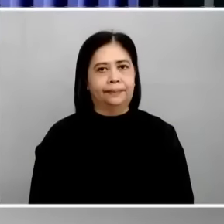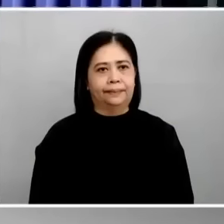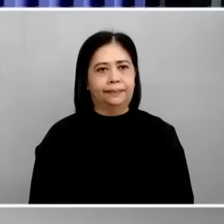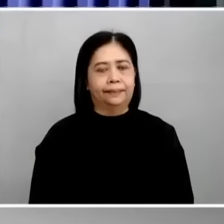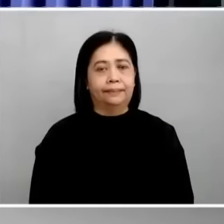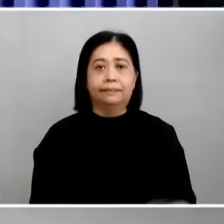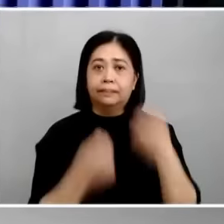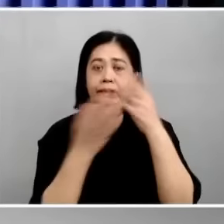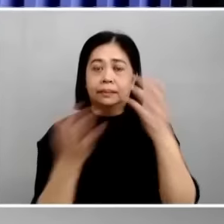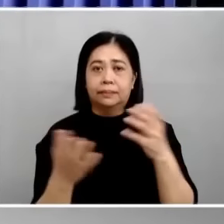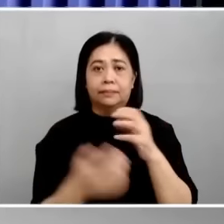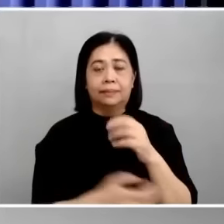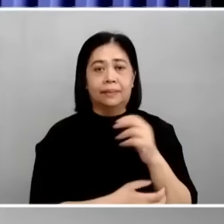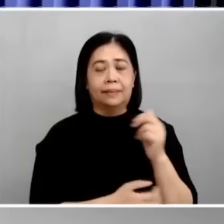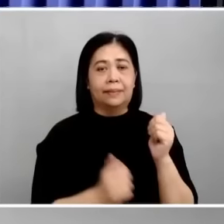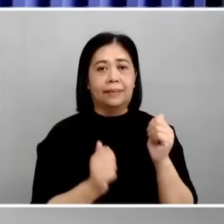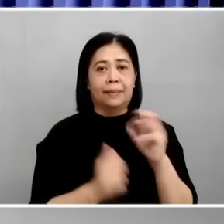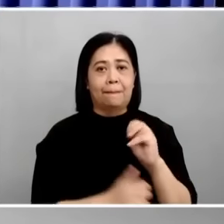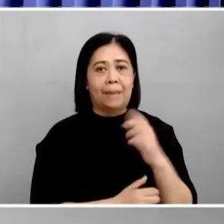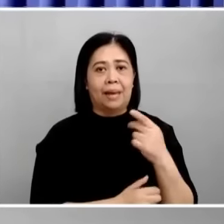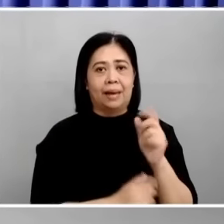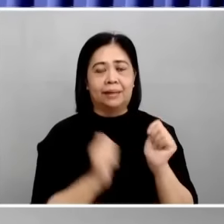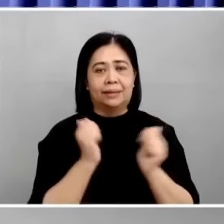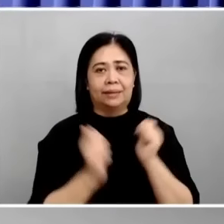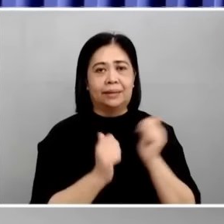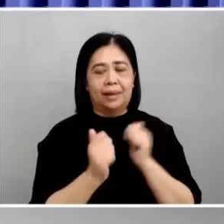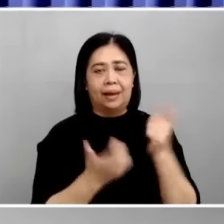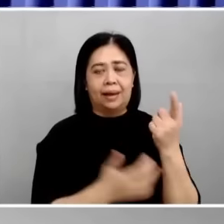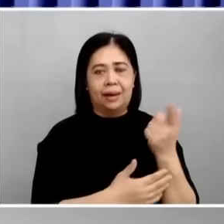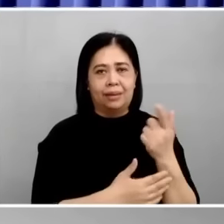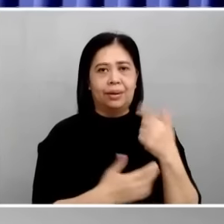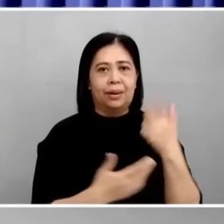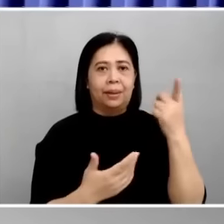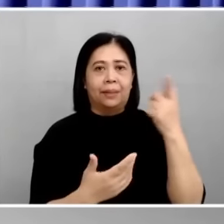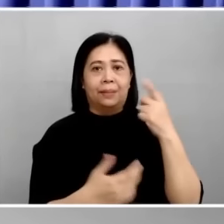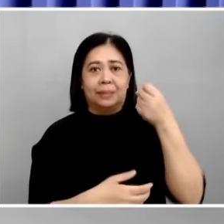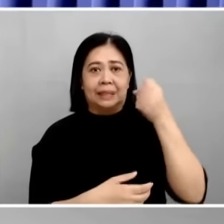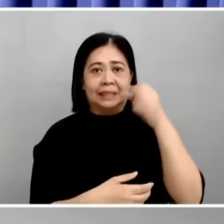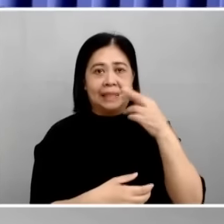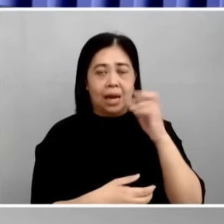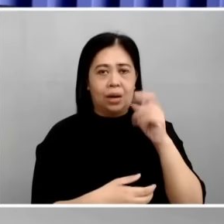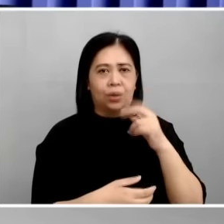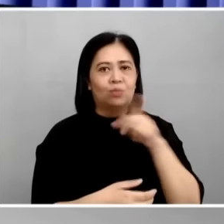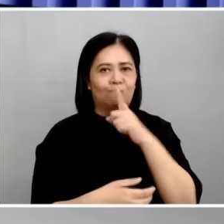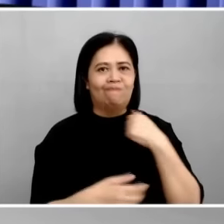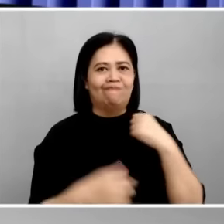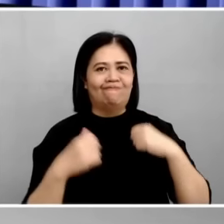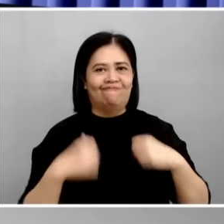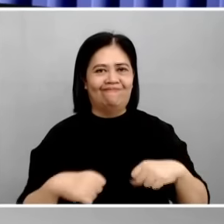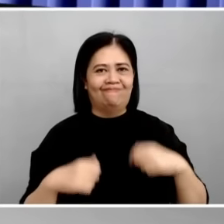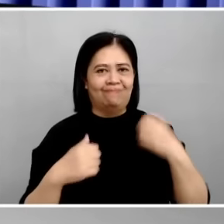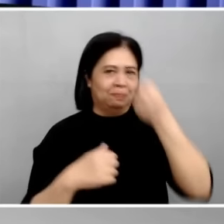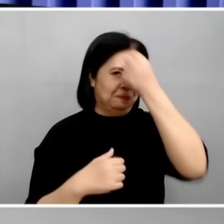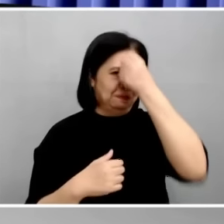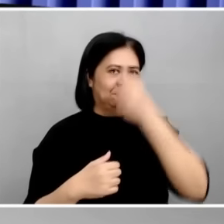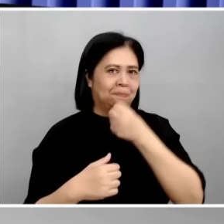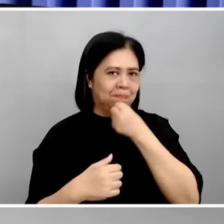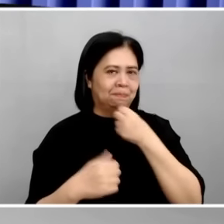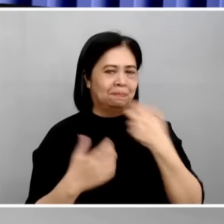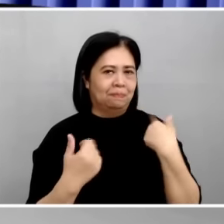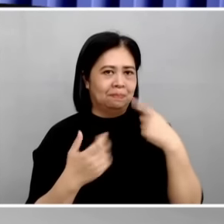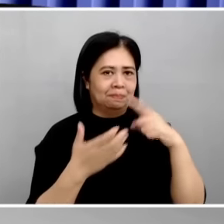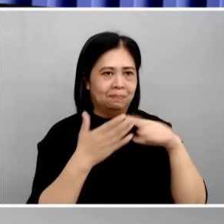Ibinunyag ni megastar Sharon Cuneta na dumaan siya sa breast reduction procedure noong nagbakasyon siya sa Amerika. Tuloy rin ang pag-audition